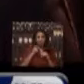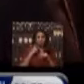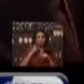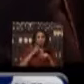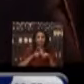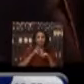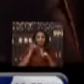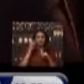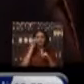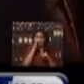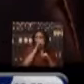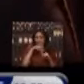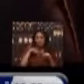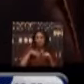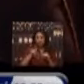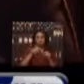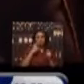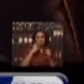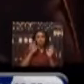على سطح